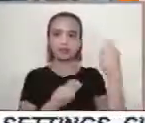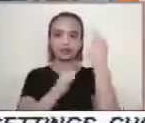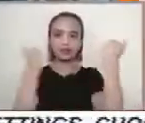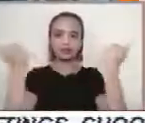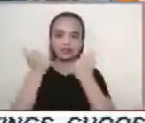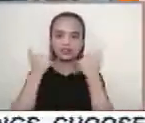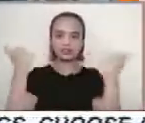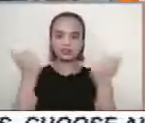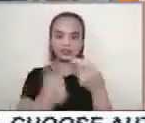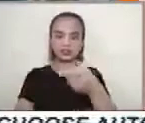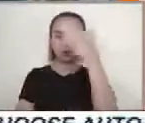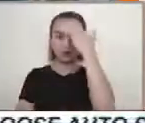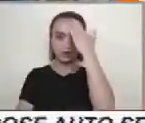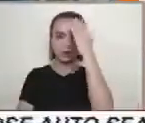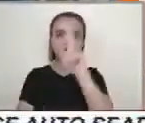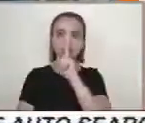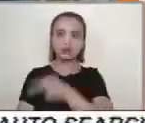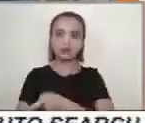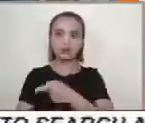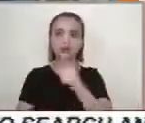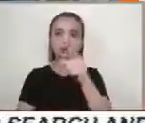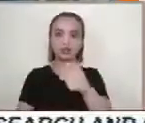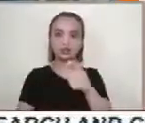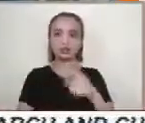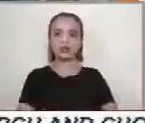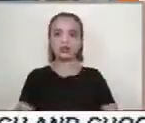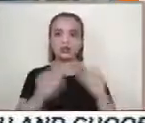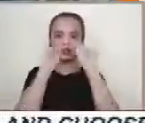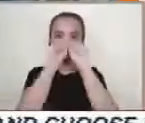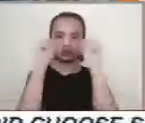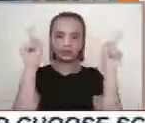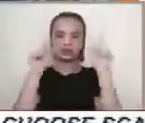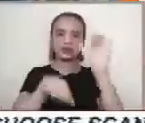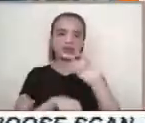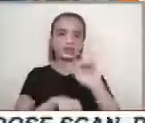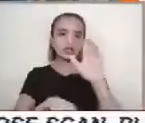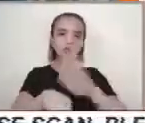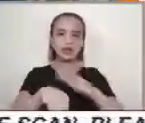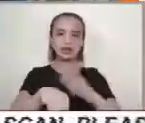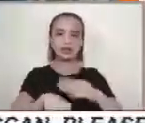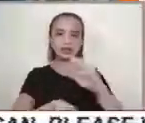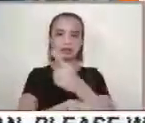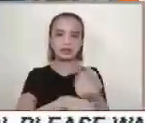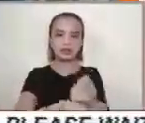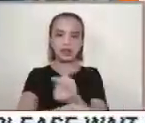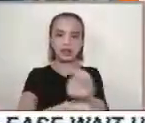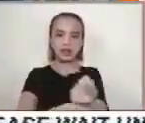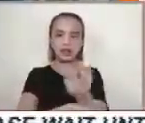marami pang taon sa ere ang Rise and Shine Pilipinas. Happy anniversary!